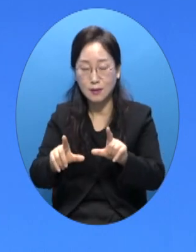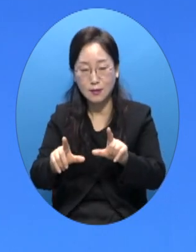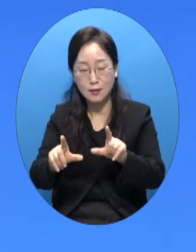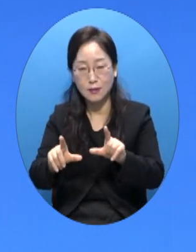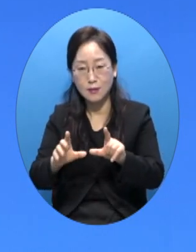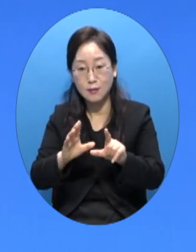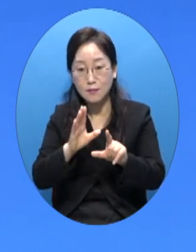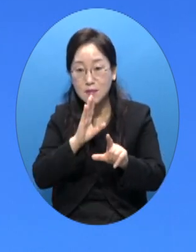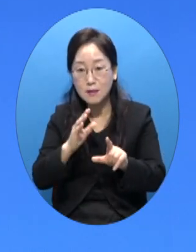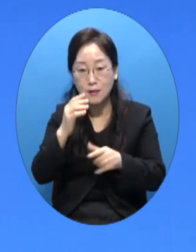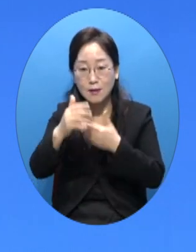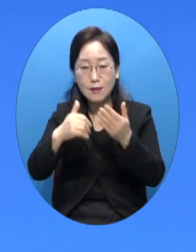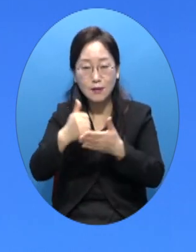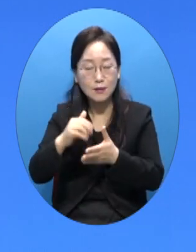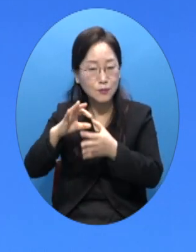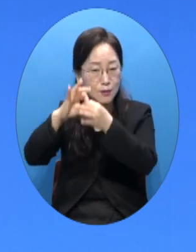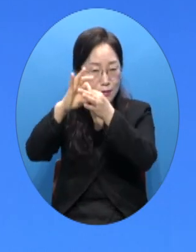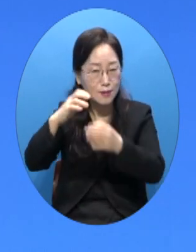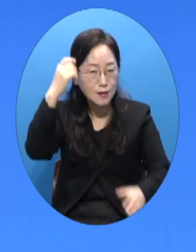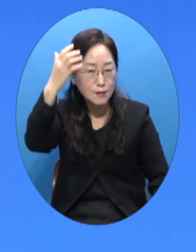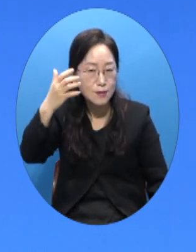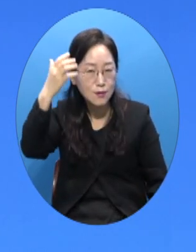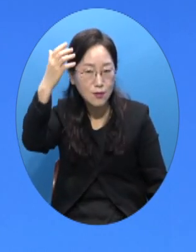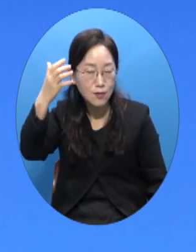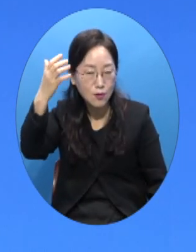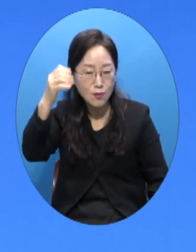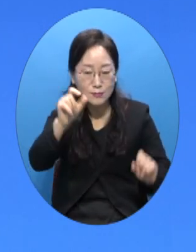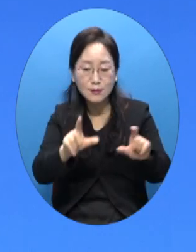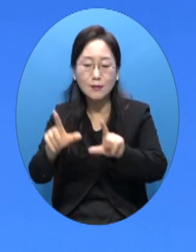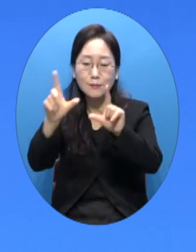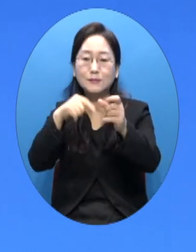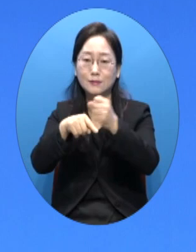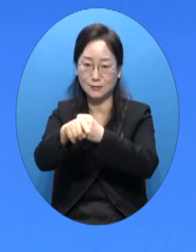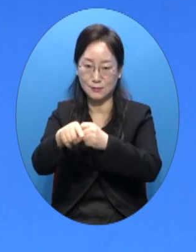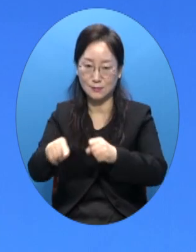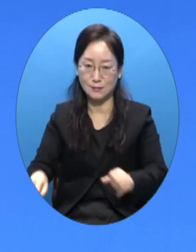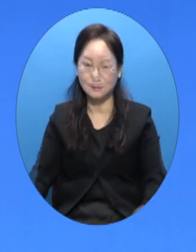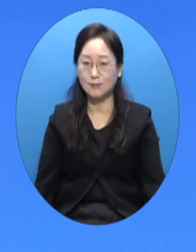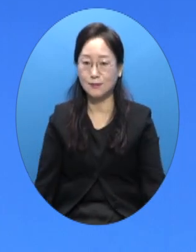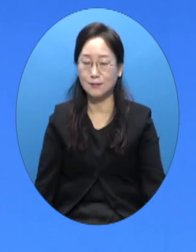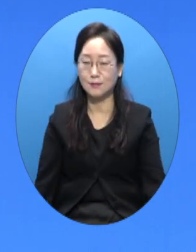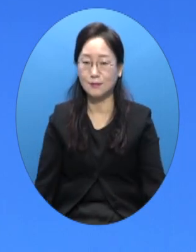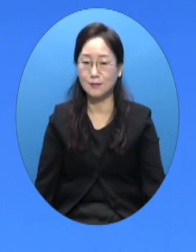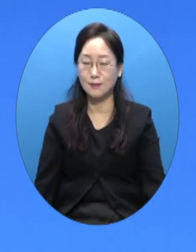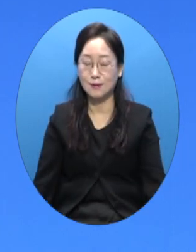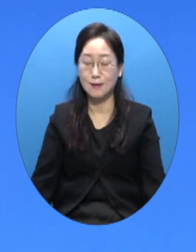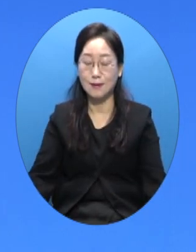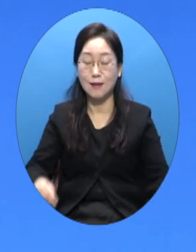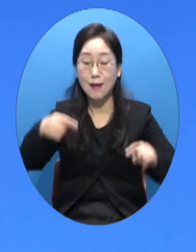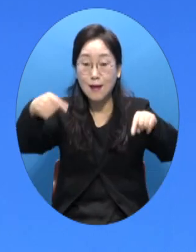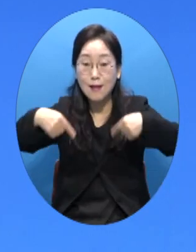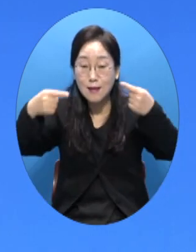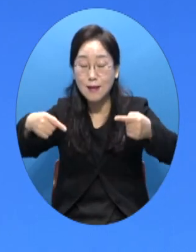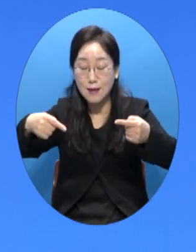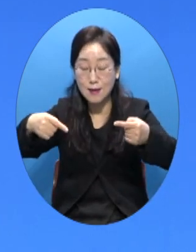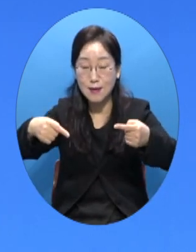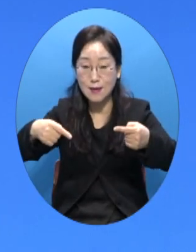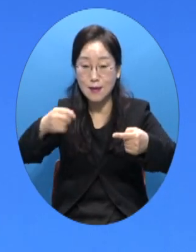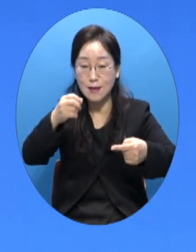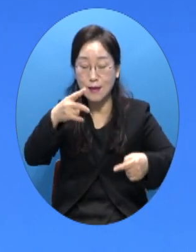놀란 은혜와 축복의 자리로 나가는 삶이 되었던 것입니다 엘리야가 갈